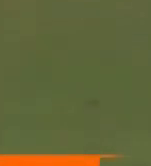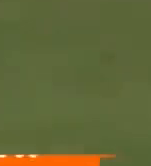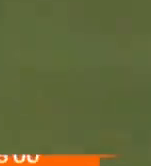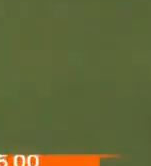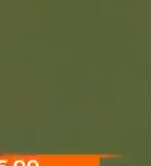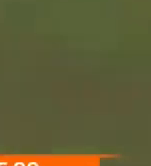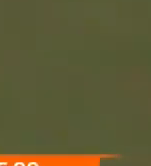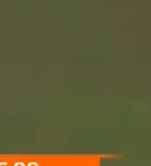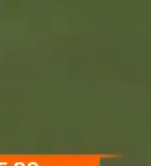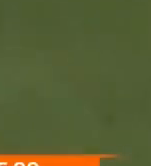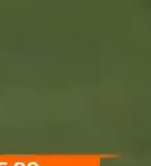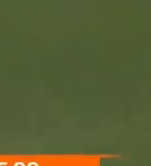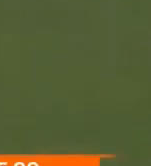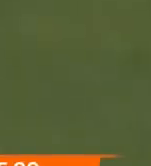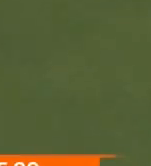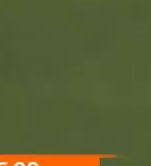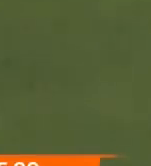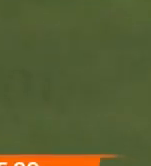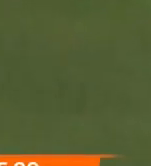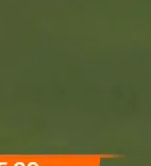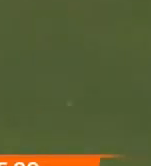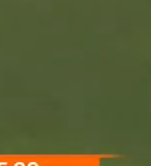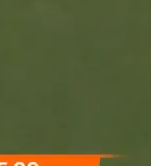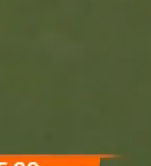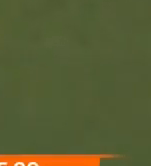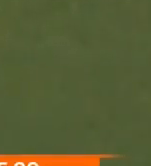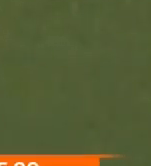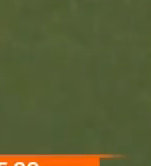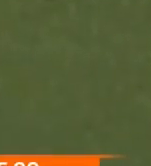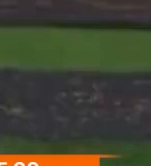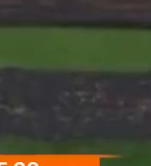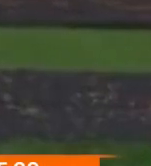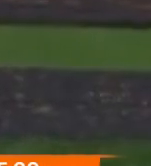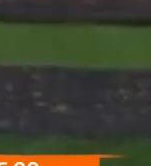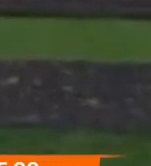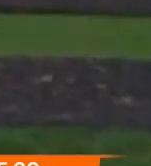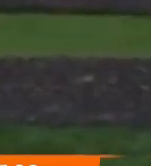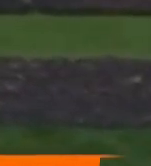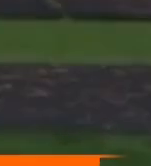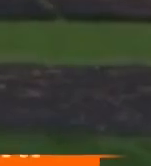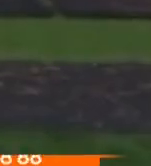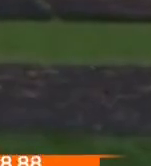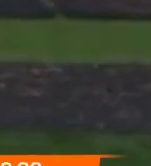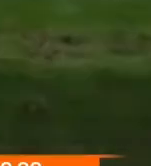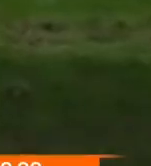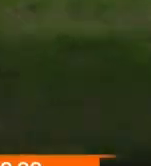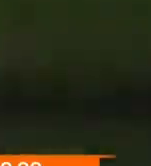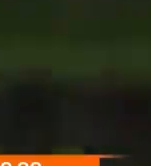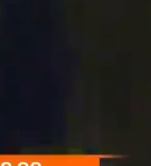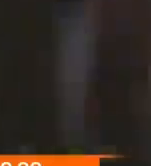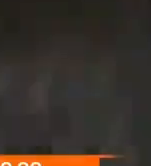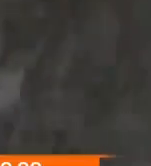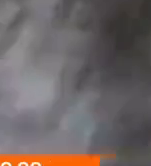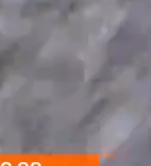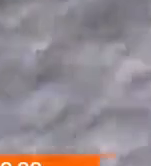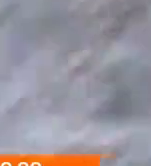Hesaplayıp da mı vurdu yoksa şansı inanılmaz biçimde yaver mi gitti? Golf tarihine geçecek atışı görenler gözlerine inanamadı. Tekrar